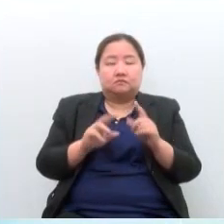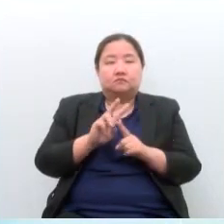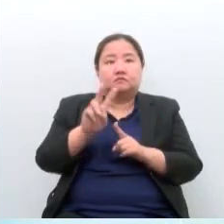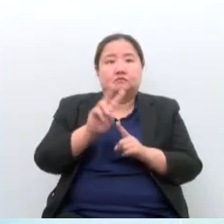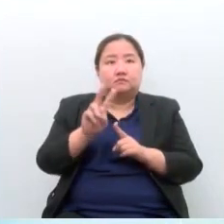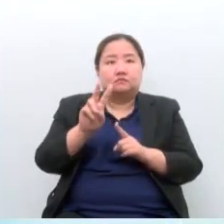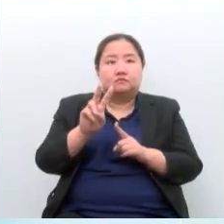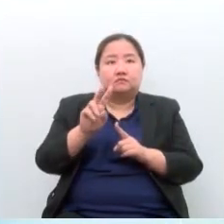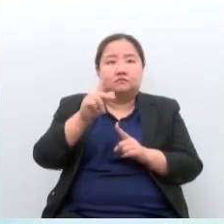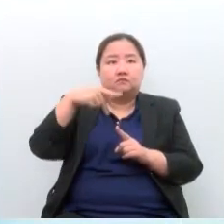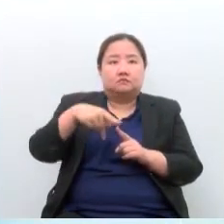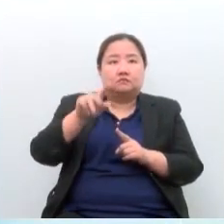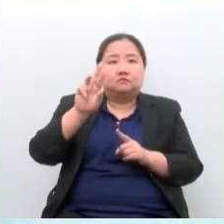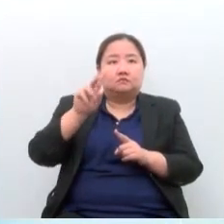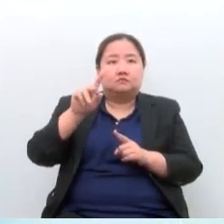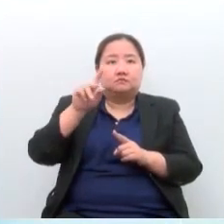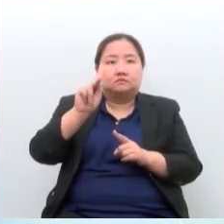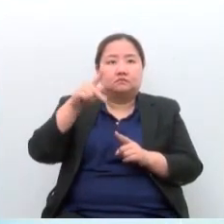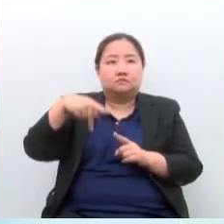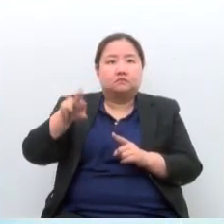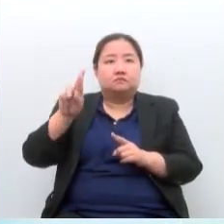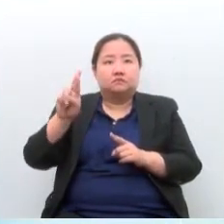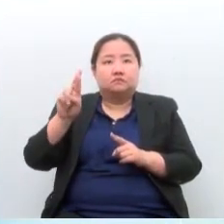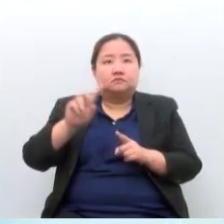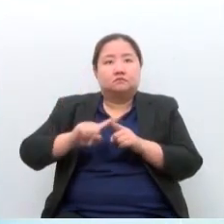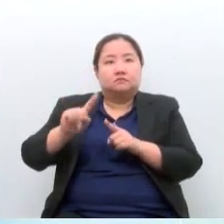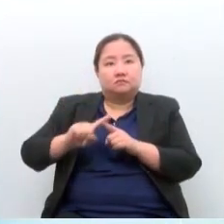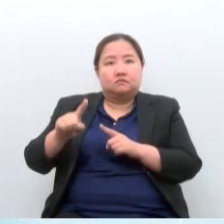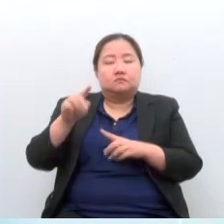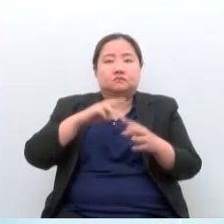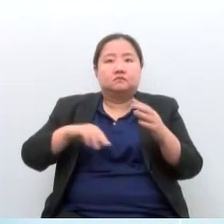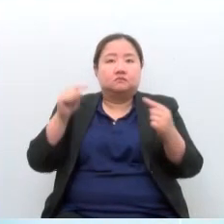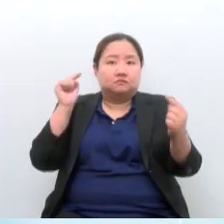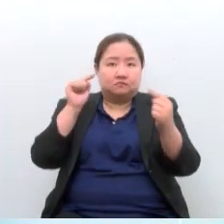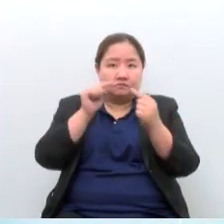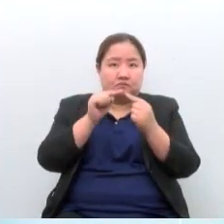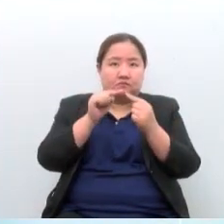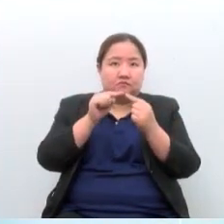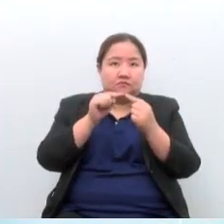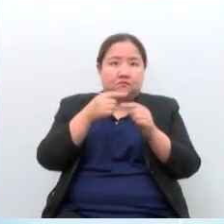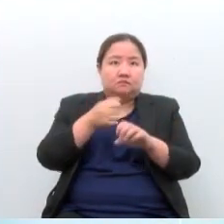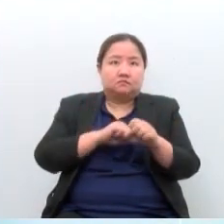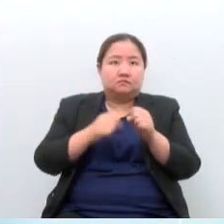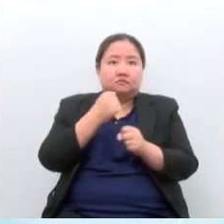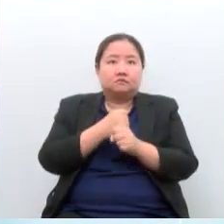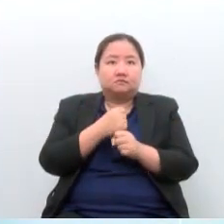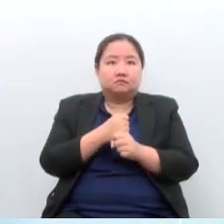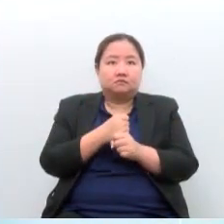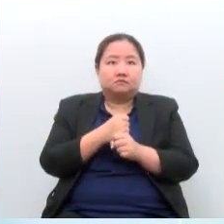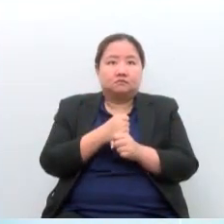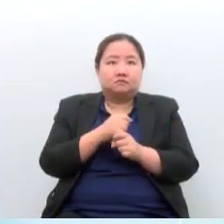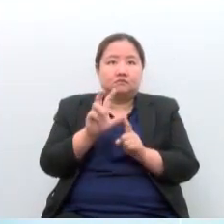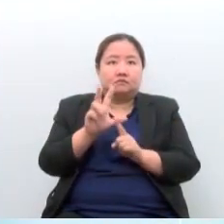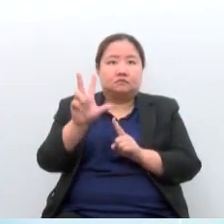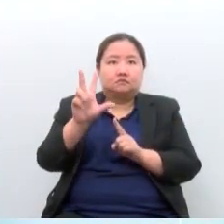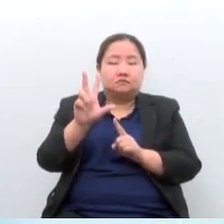สพฐเกำหนดเป็นตัวชี้วัดของการปฏิบัติงานและมาตรฐานการปฏิบัติงานของสำนักงานเขตพื้นที่นะครับเอ่อมาการเสริม